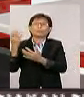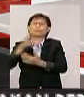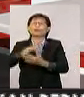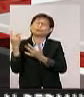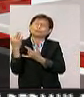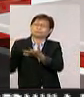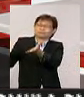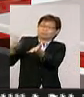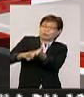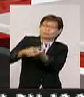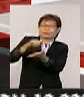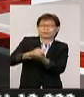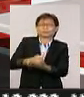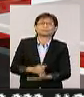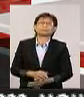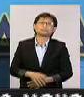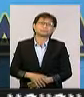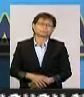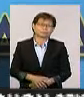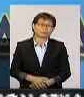laporan tersebut.